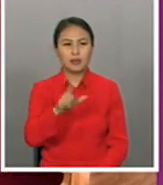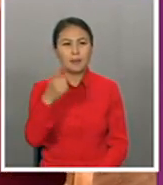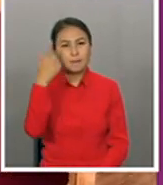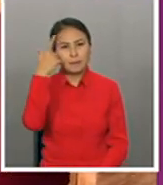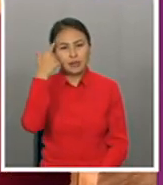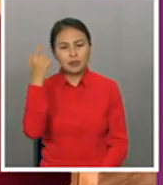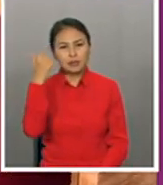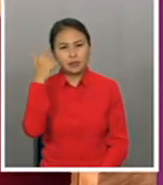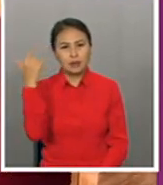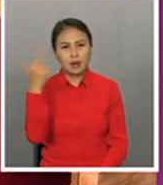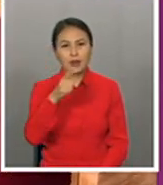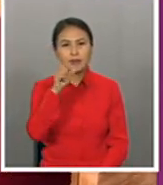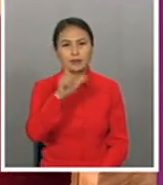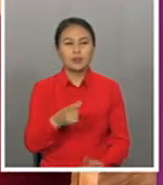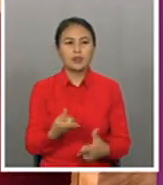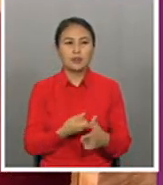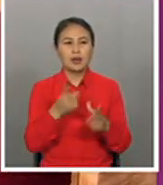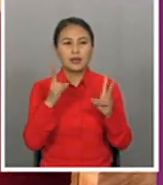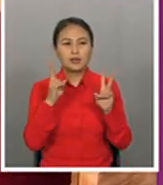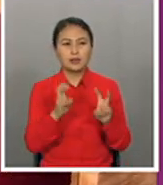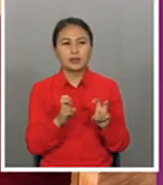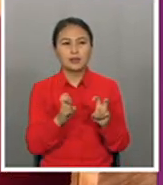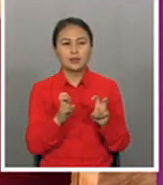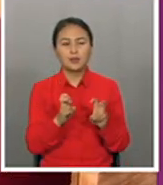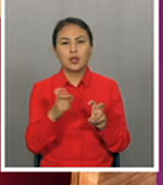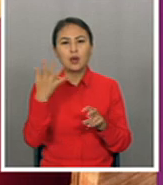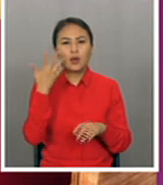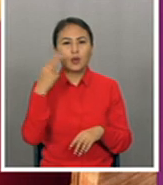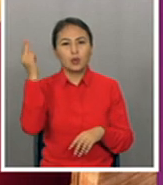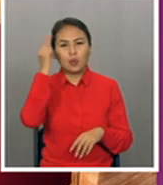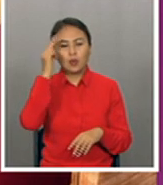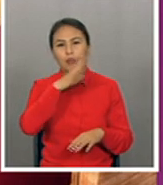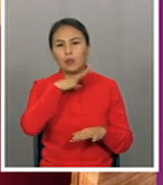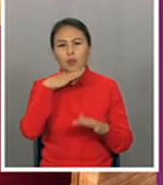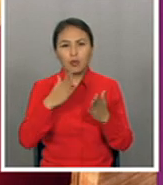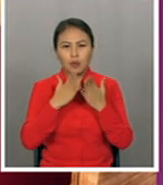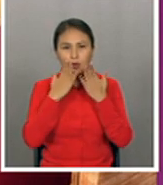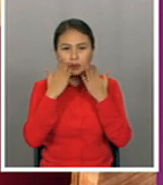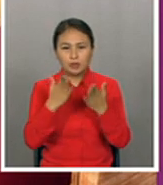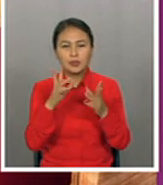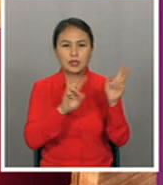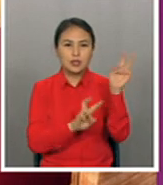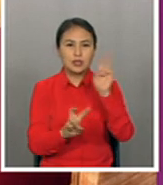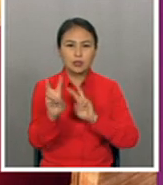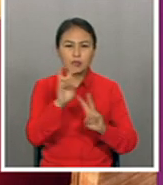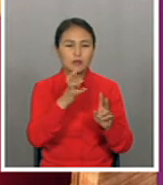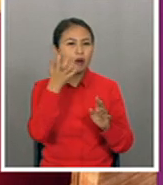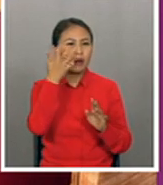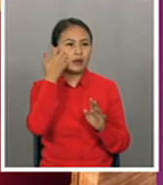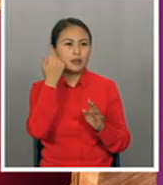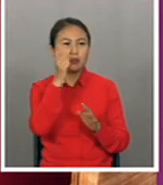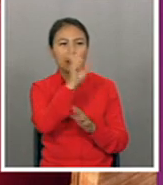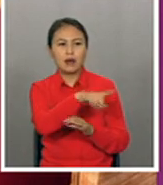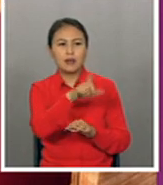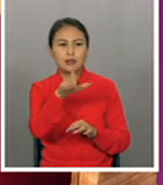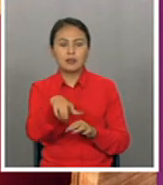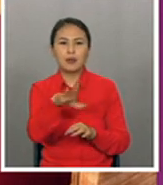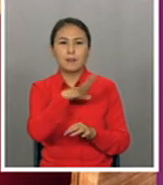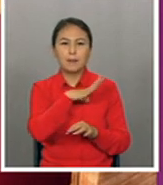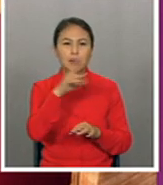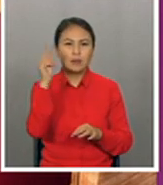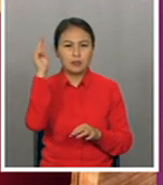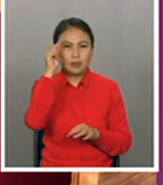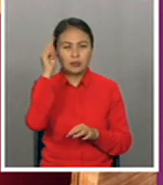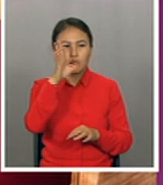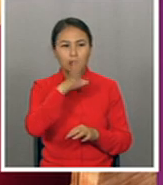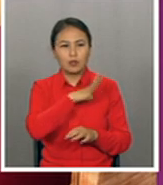адам дейді. Білім көп оқып ізденудің арқасында келеді. Азаматқа білімді болу